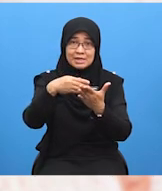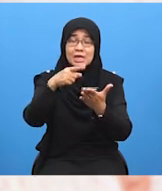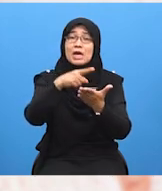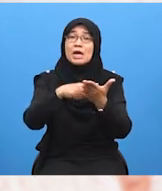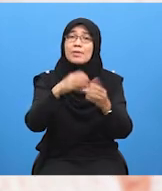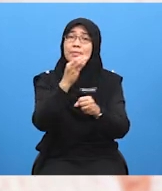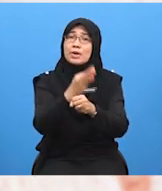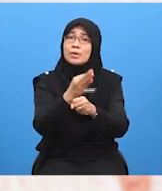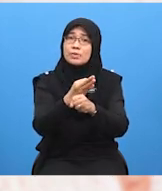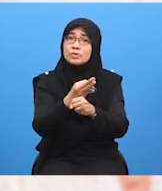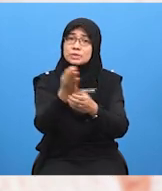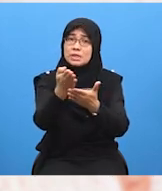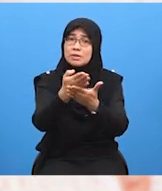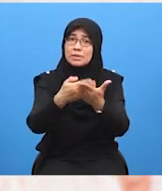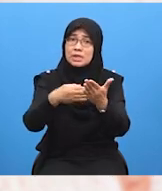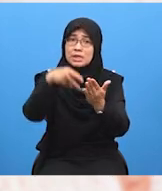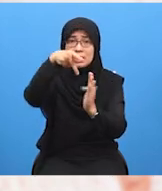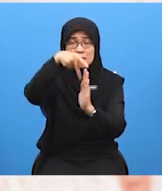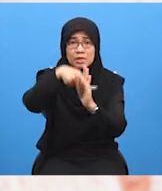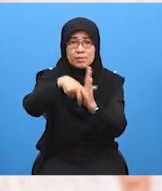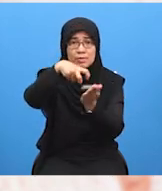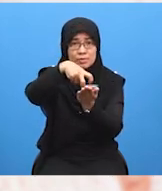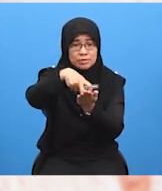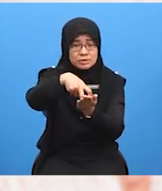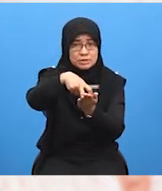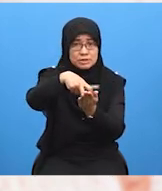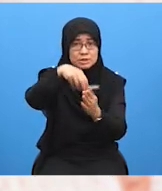Apakah fungsi bahagian pemproses di dalam mikro pengawal?